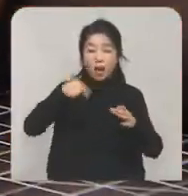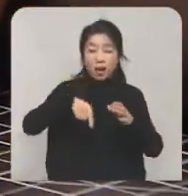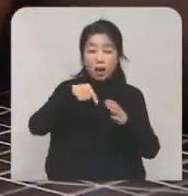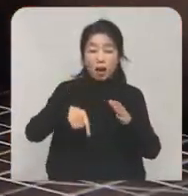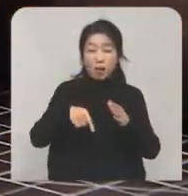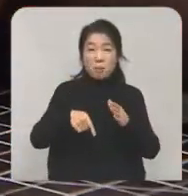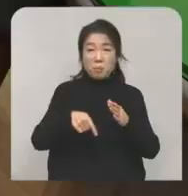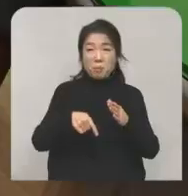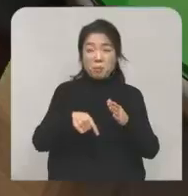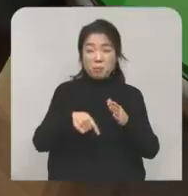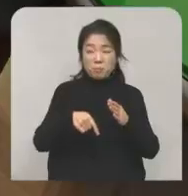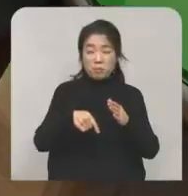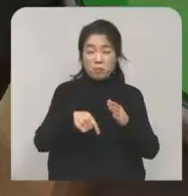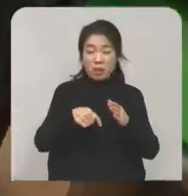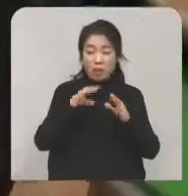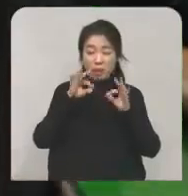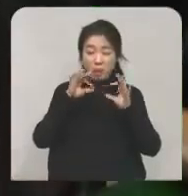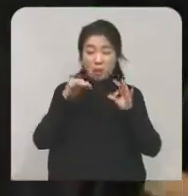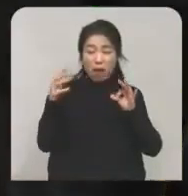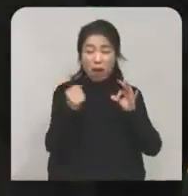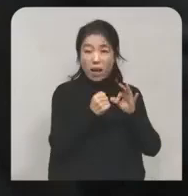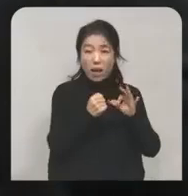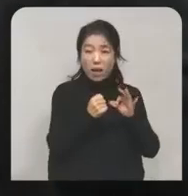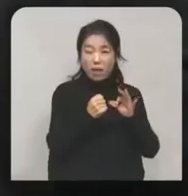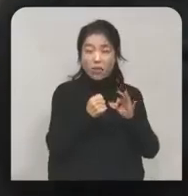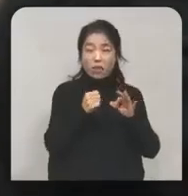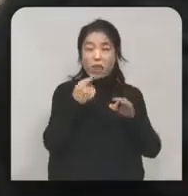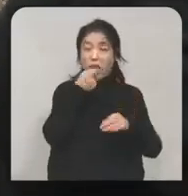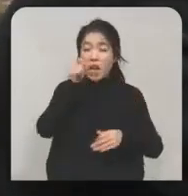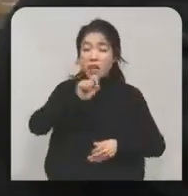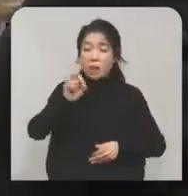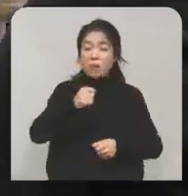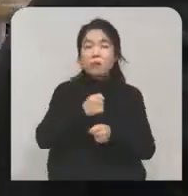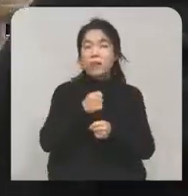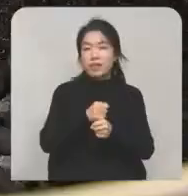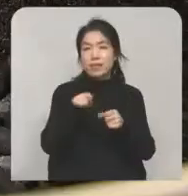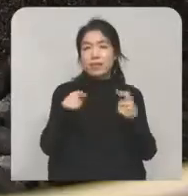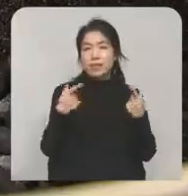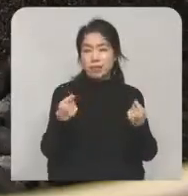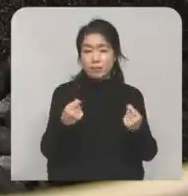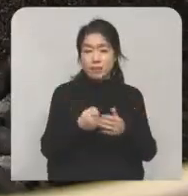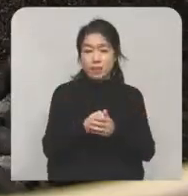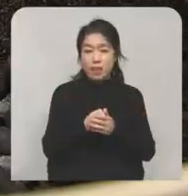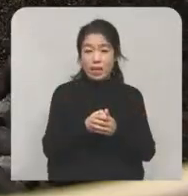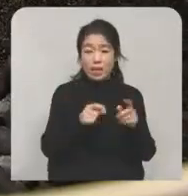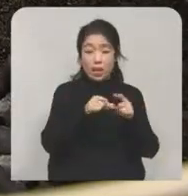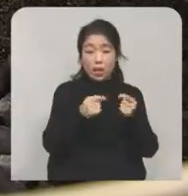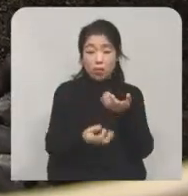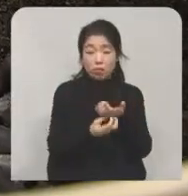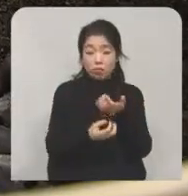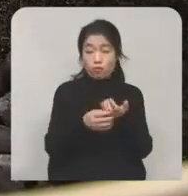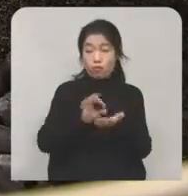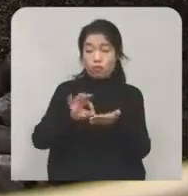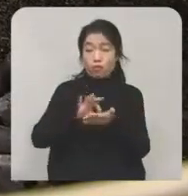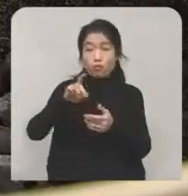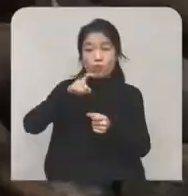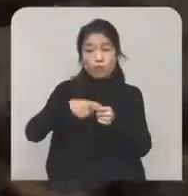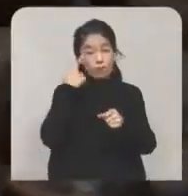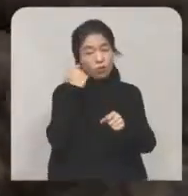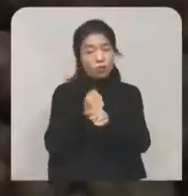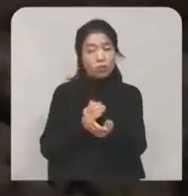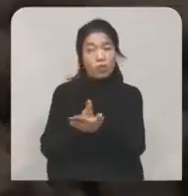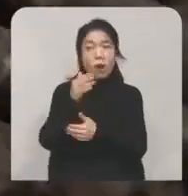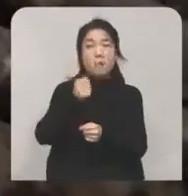연필을 만드는 겁니다 커피 팔리 또 눈에 띱니다 발전용 연료로 공급하기 위한 연구용으로